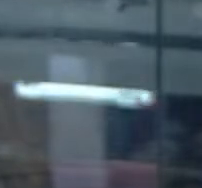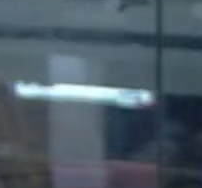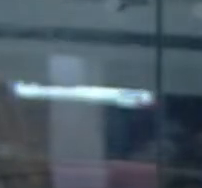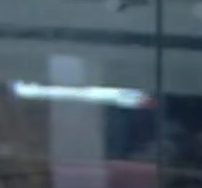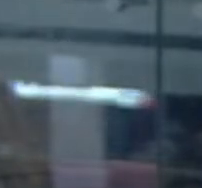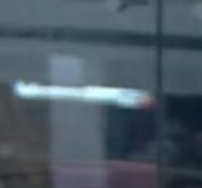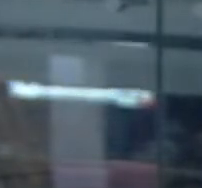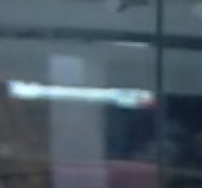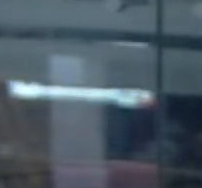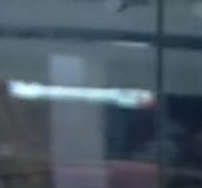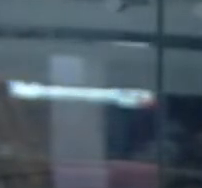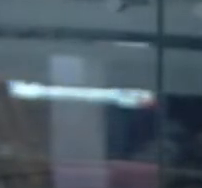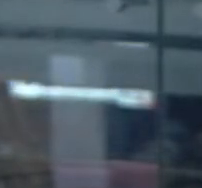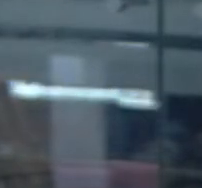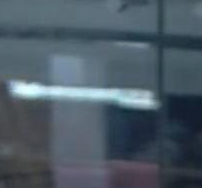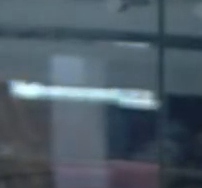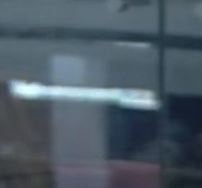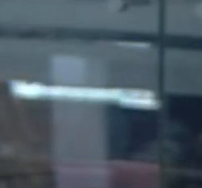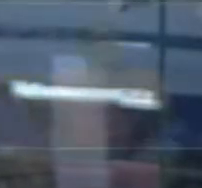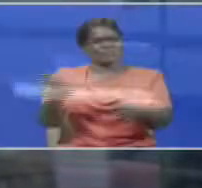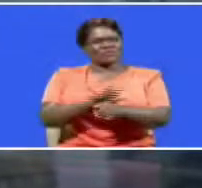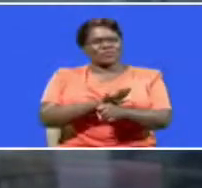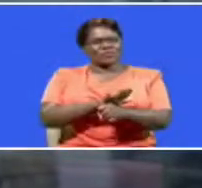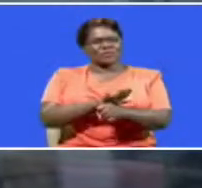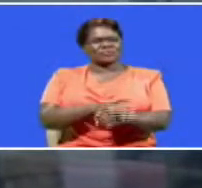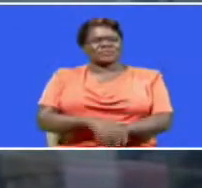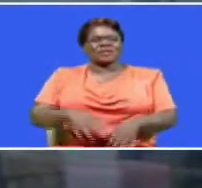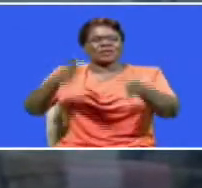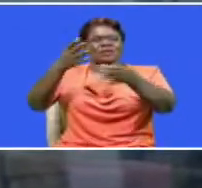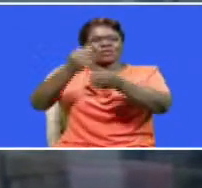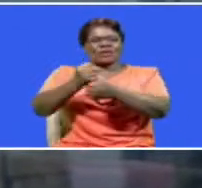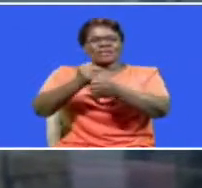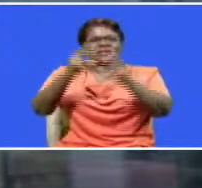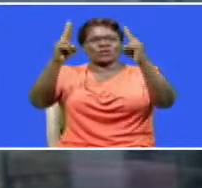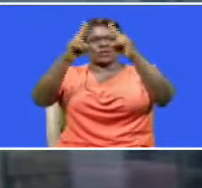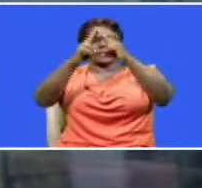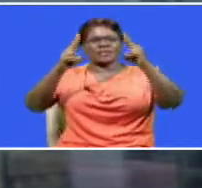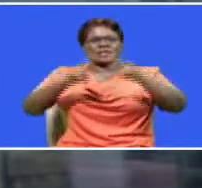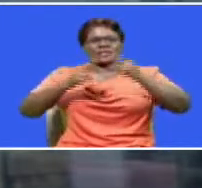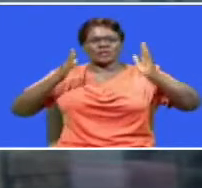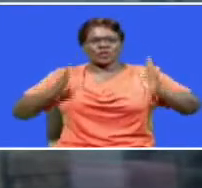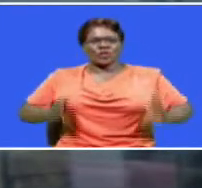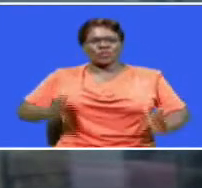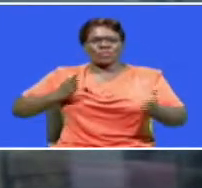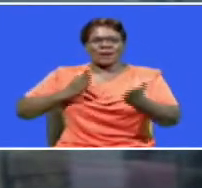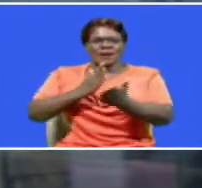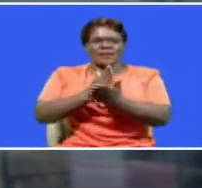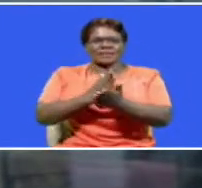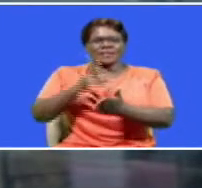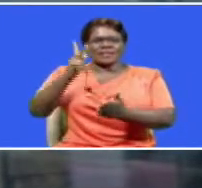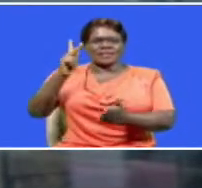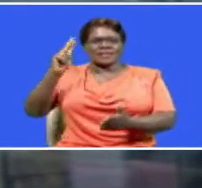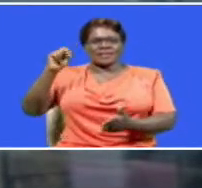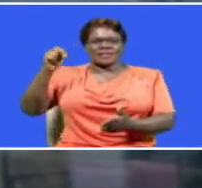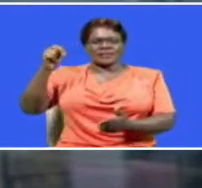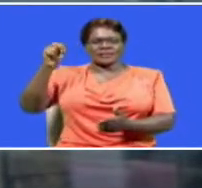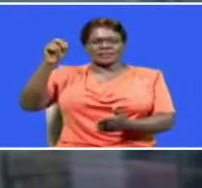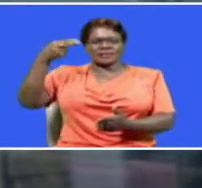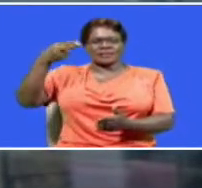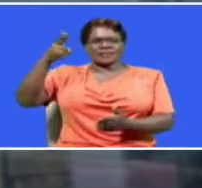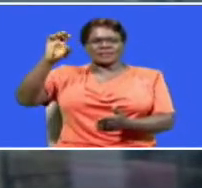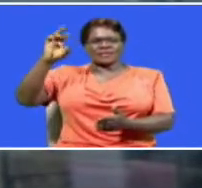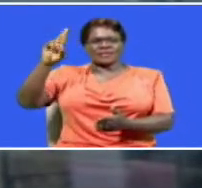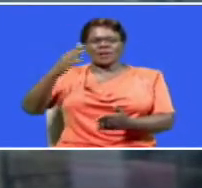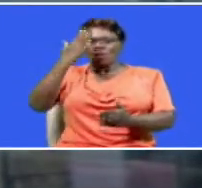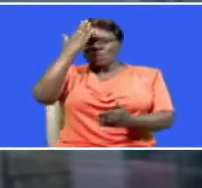Naam, mtazamaji, karibu kwa taarifa kamili. Shirika la kitaifa la kutetea haki za binadamu KNHCR